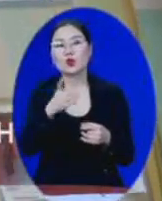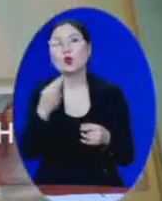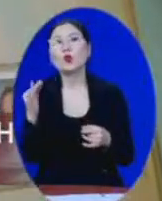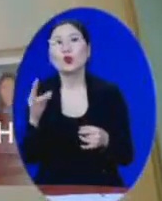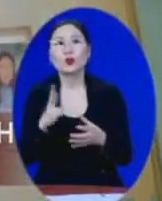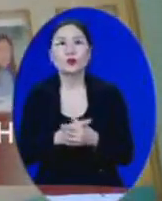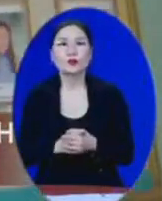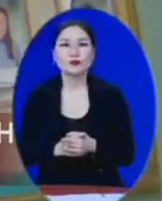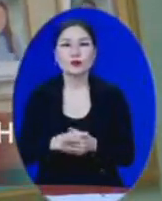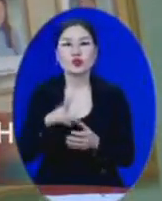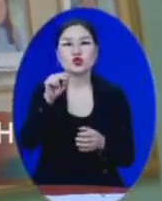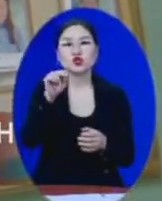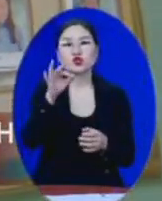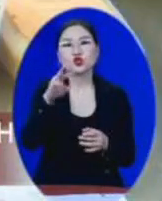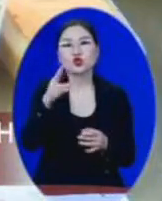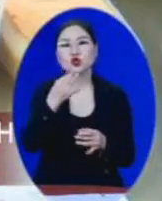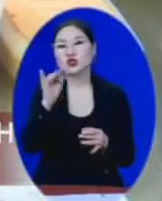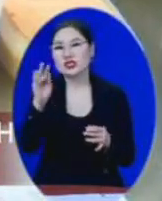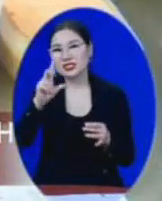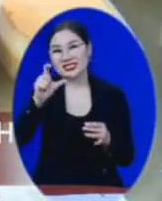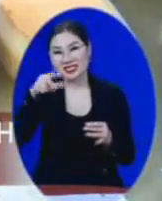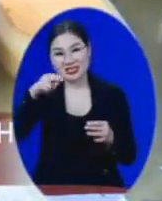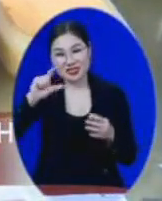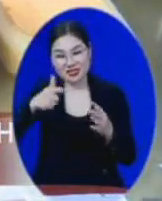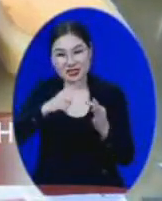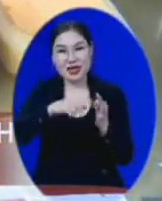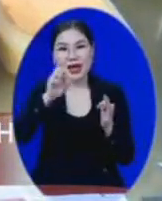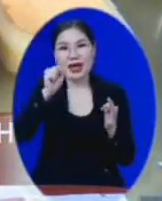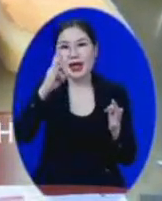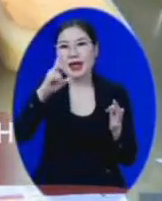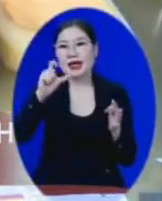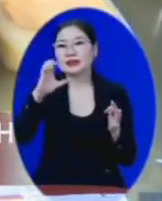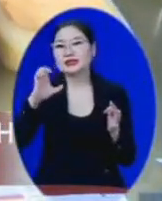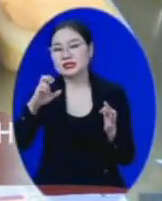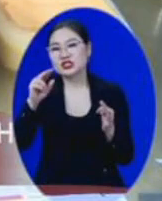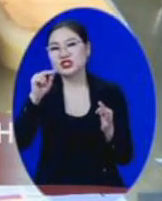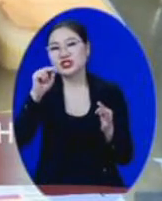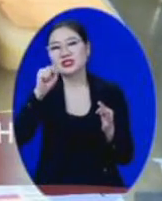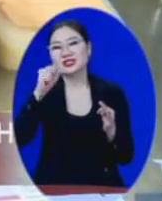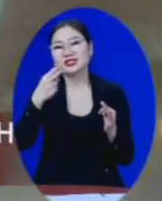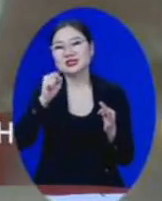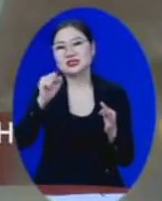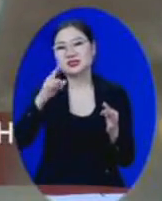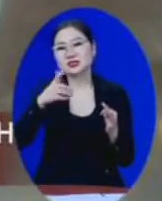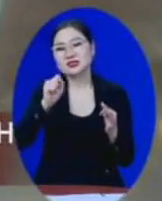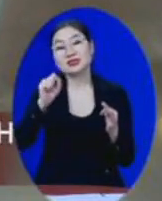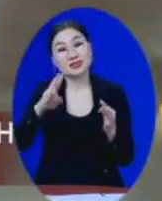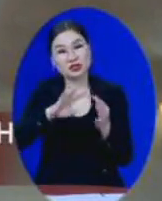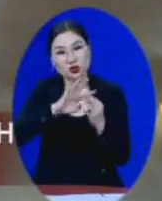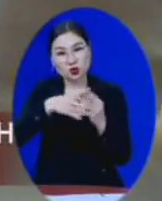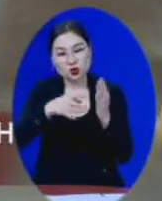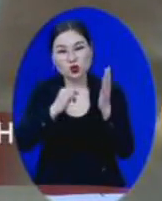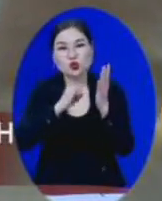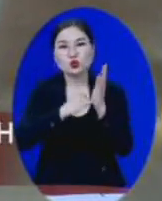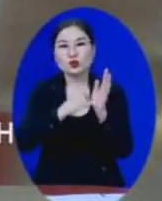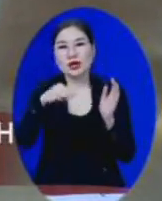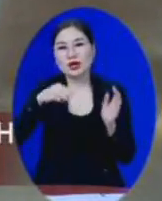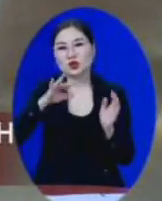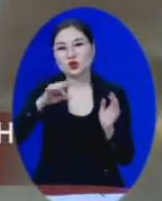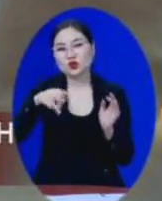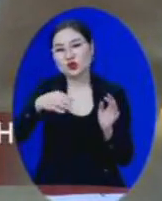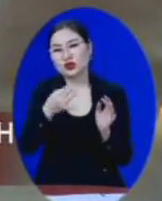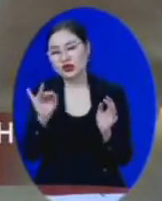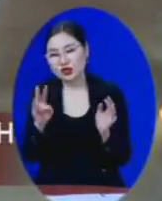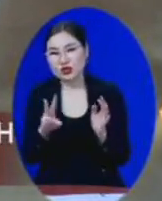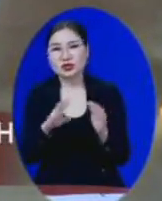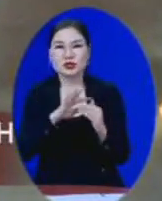Мөнхөт Мандаг. Чонын илэг, гишүүн, чацарган, анс, нэрс гэд 6 төрлийн жимсний чанамл, мөн самартай, зүгийн балтай